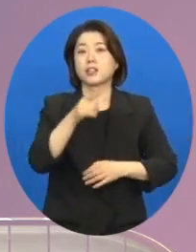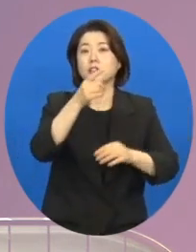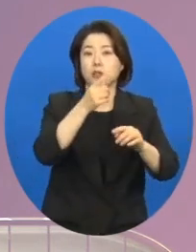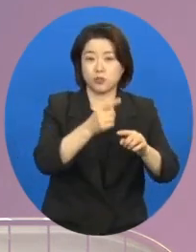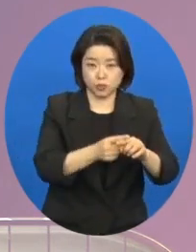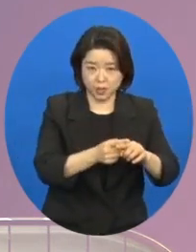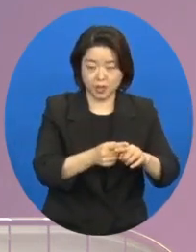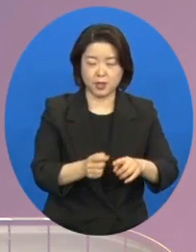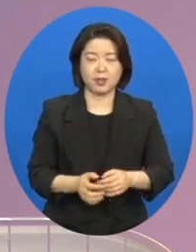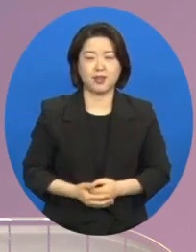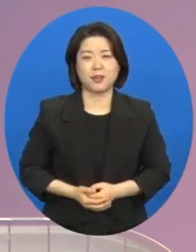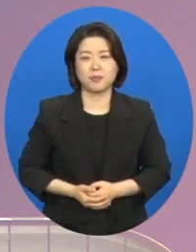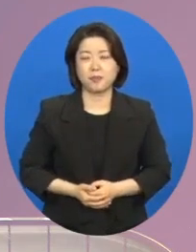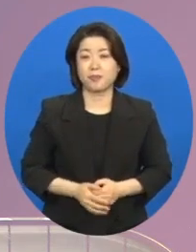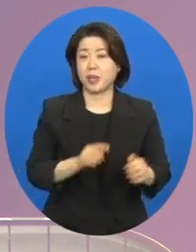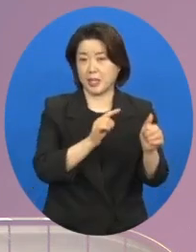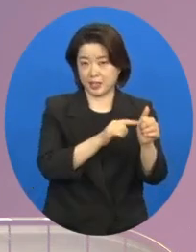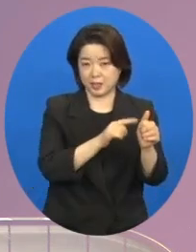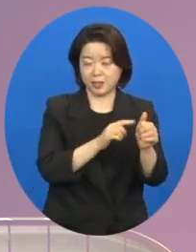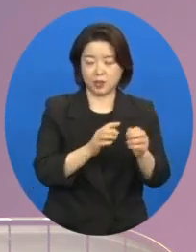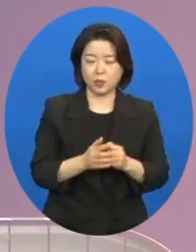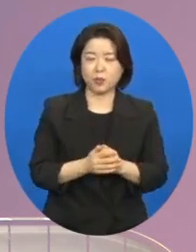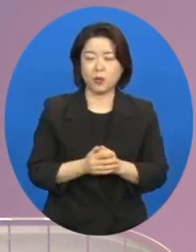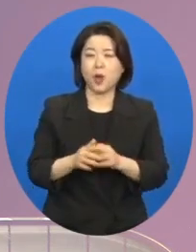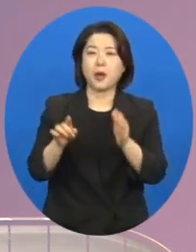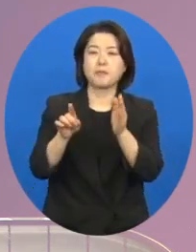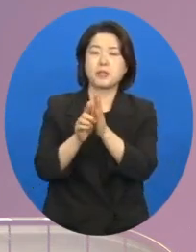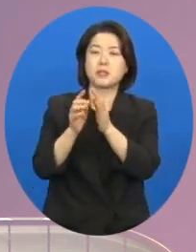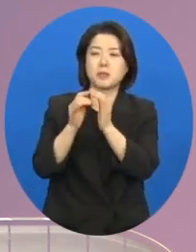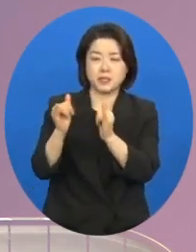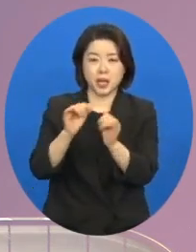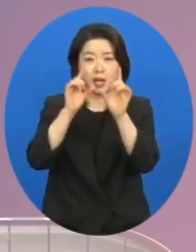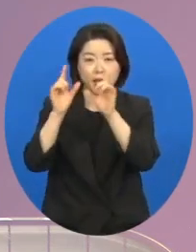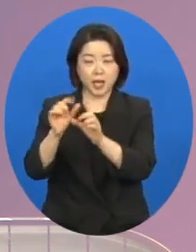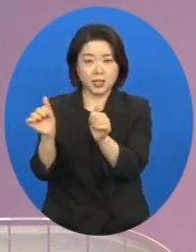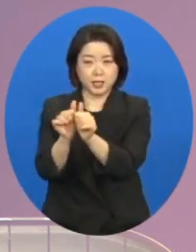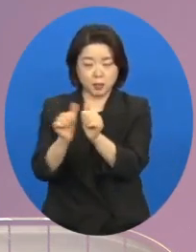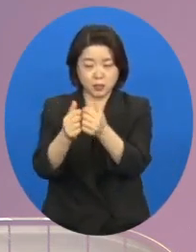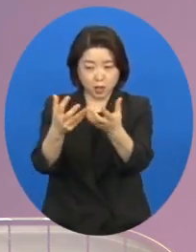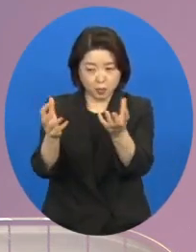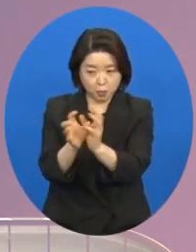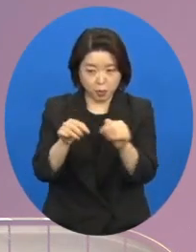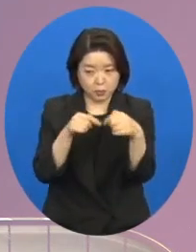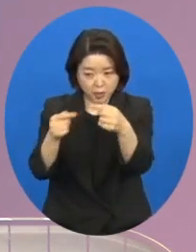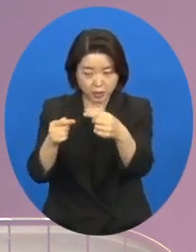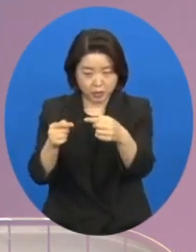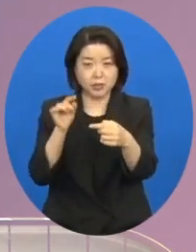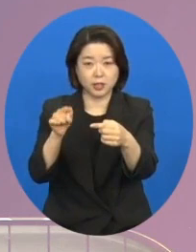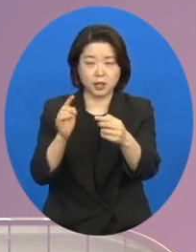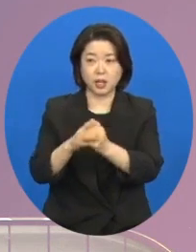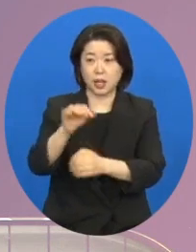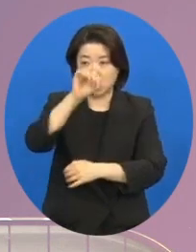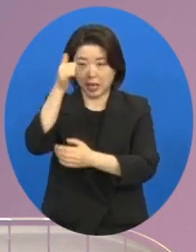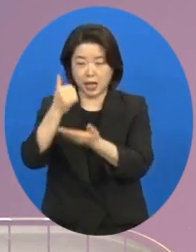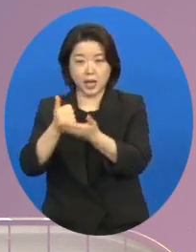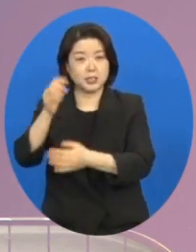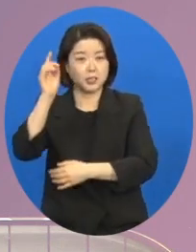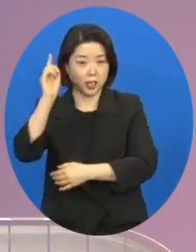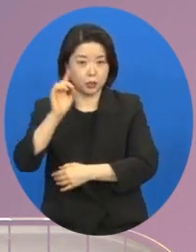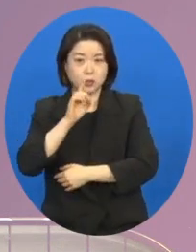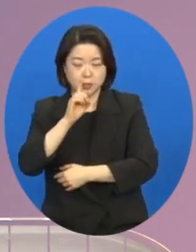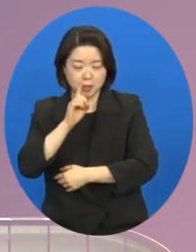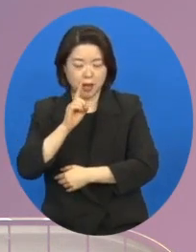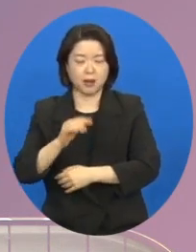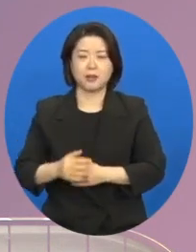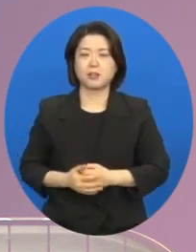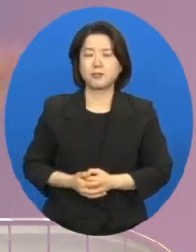중에 그분이 이제 믿음의 사람들, 믿음으로 사는 남자들 모임에 갔다가 한 장로님께서 이런 얘기를 하시는 것을 듣게 돼요.